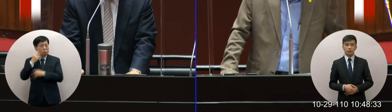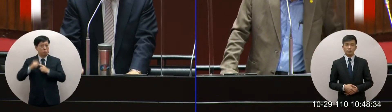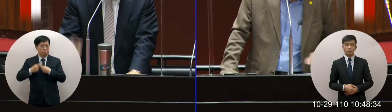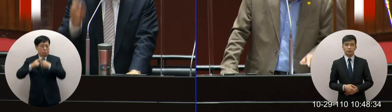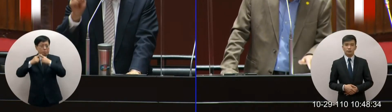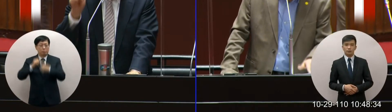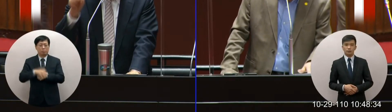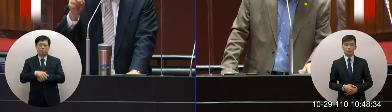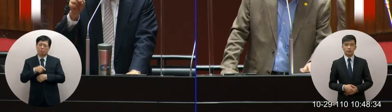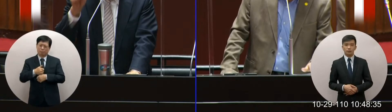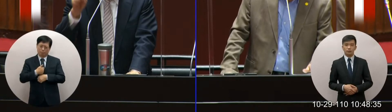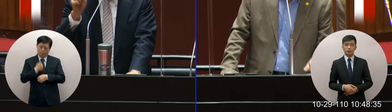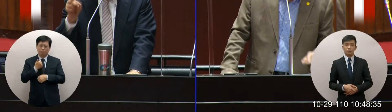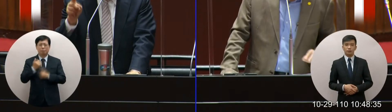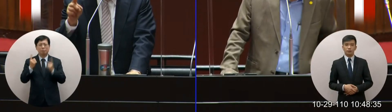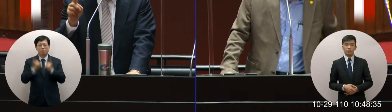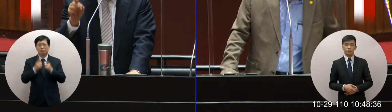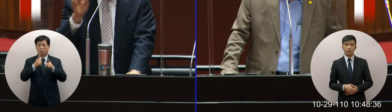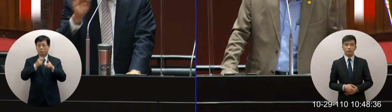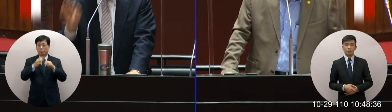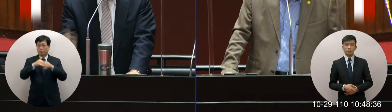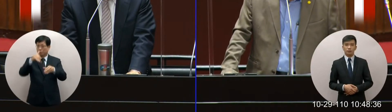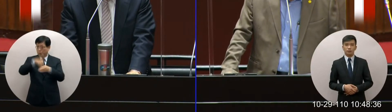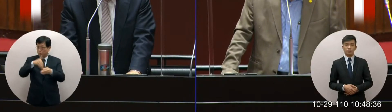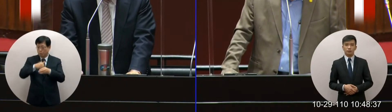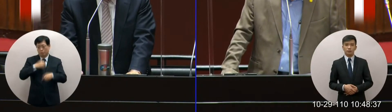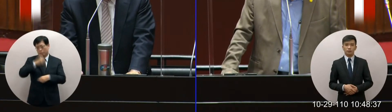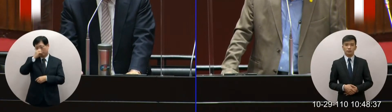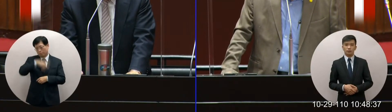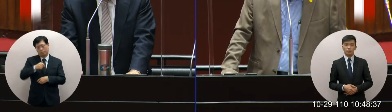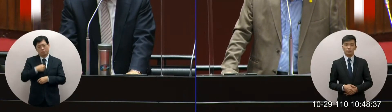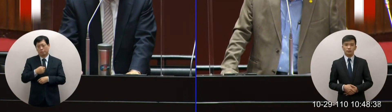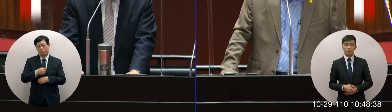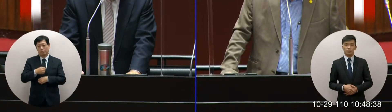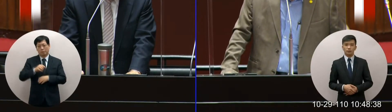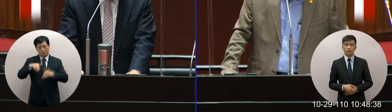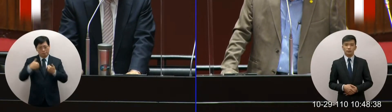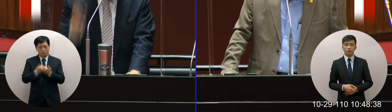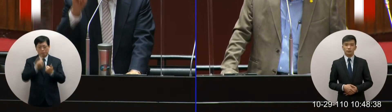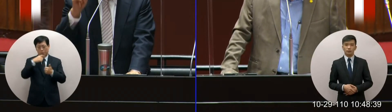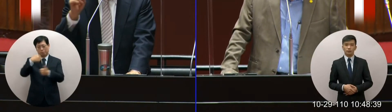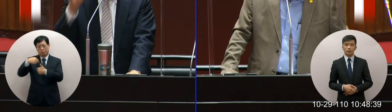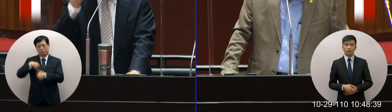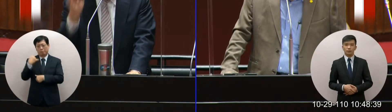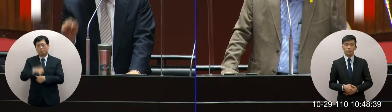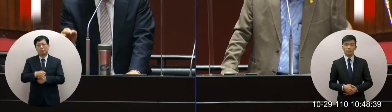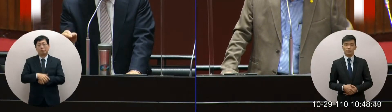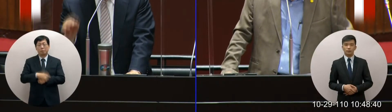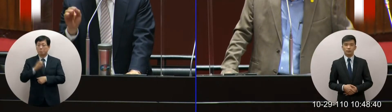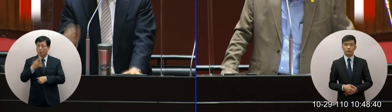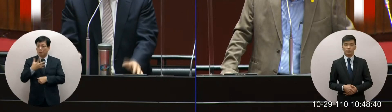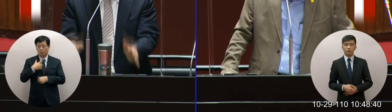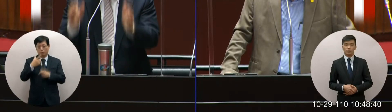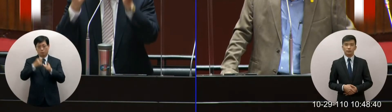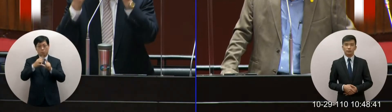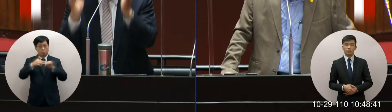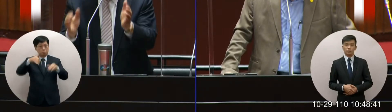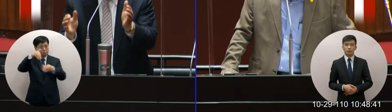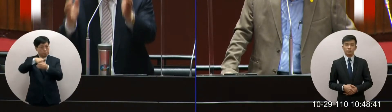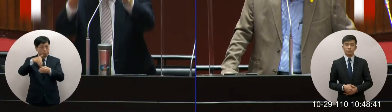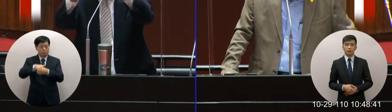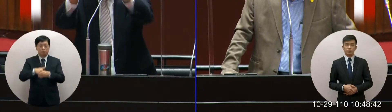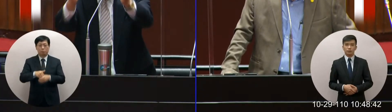争，其实这是对公投很不好的示范、反面教材。因为公投本来